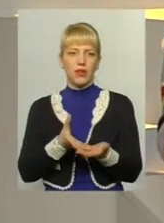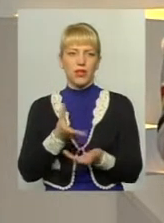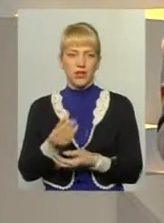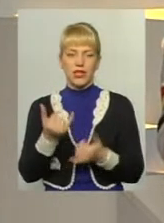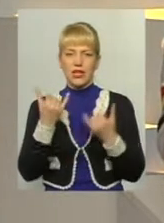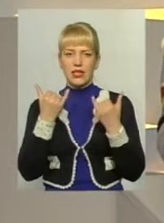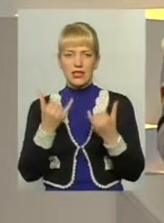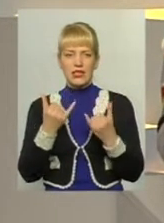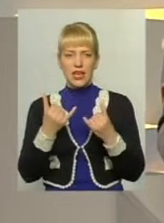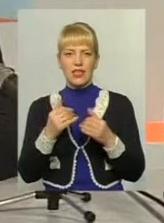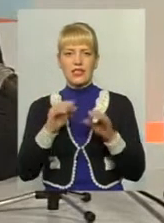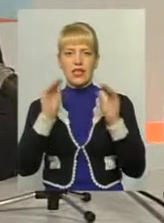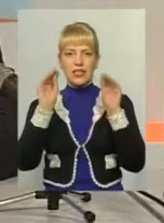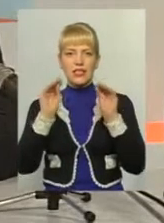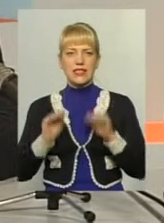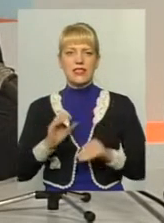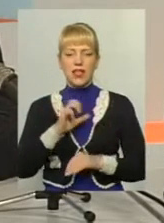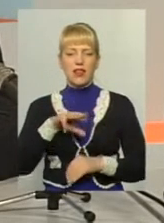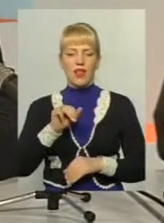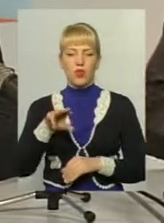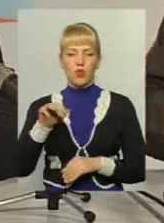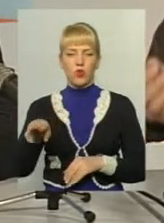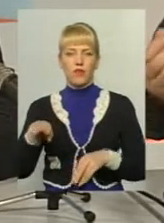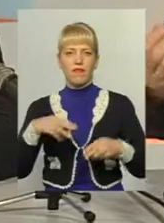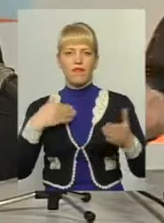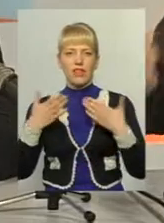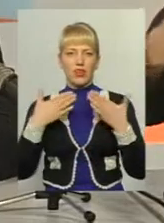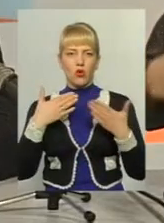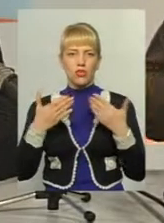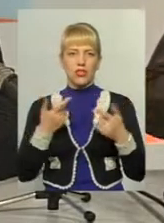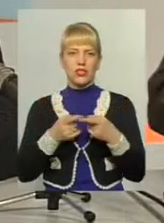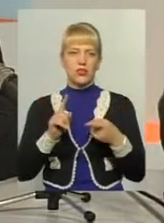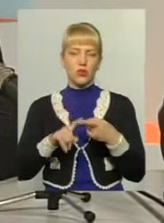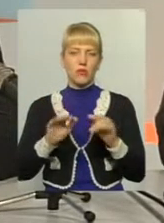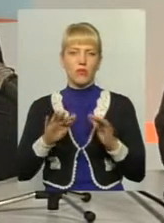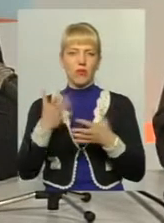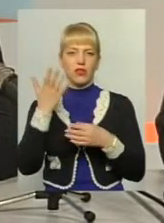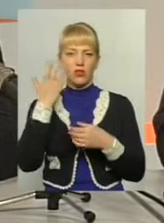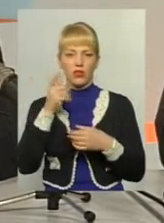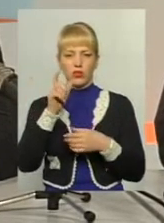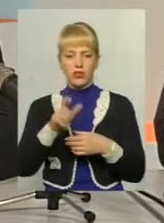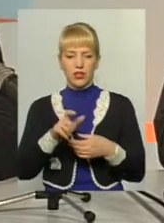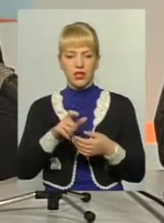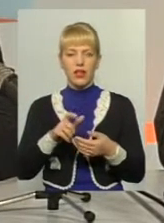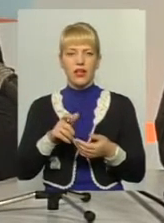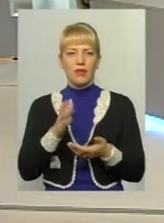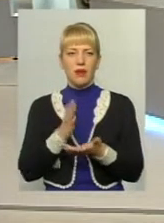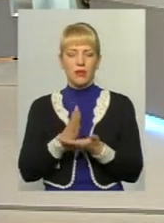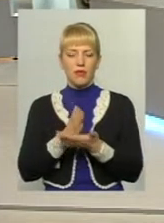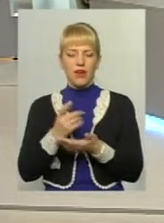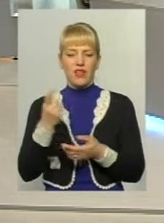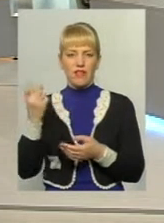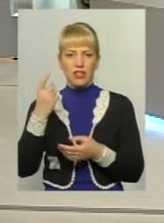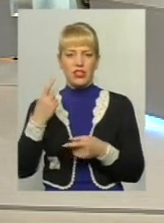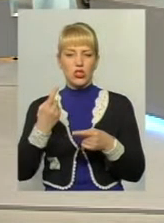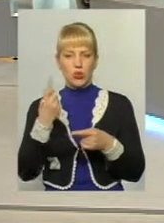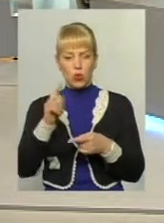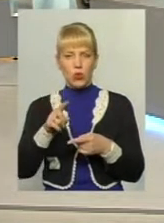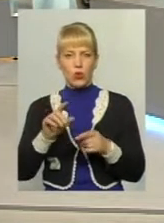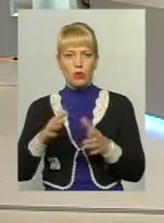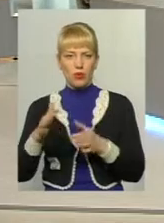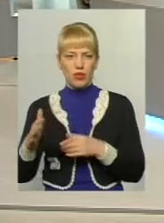треба було зібрати людей, там якось домовитись, заключити договір. Людина казала, я договір з вами не маю, я не знаю,